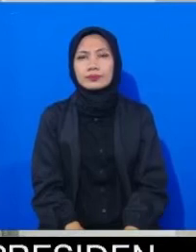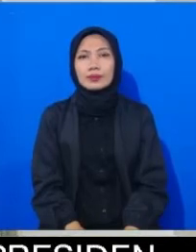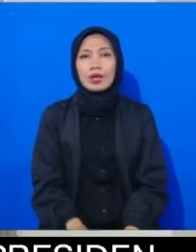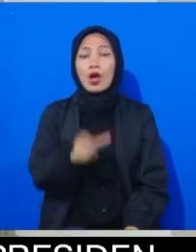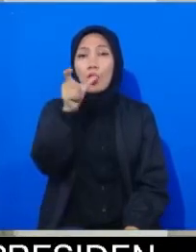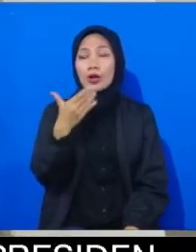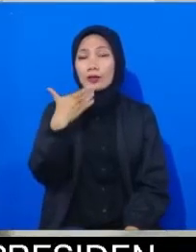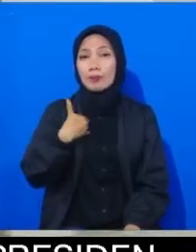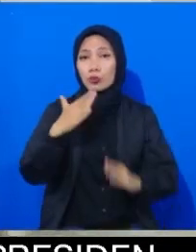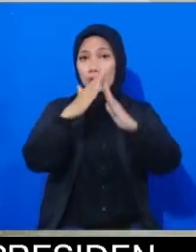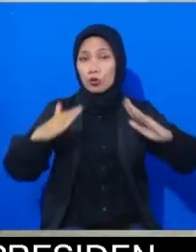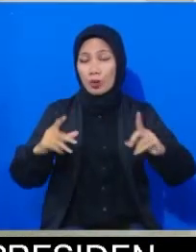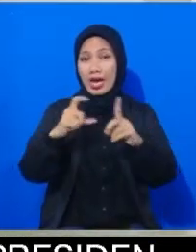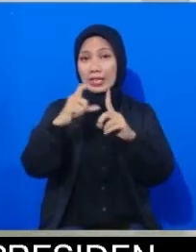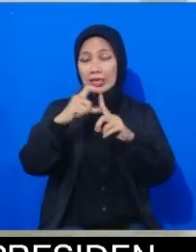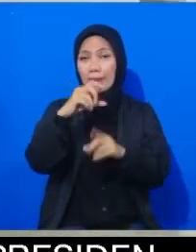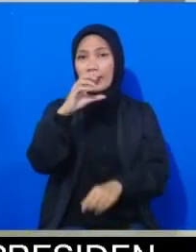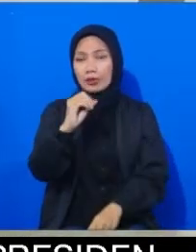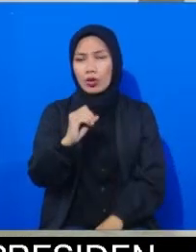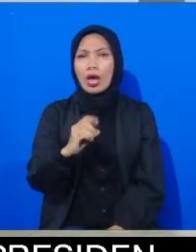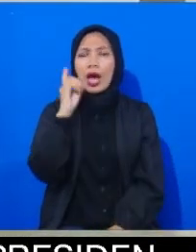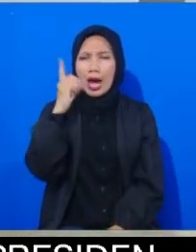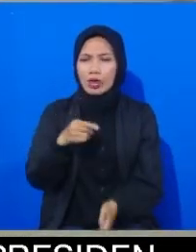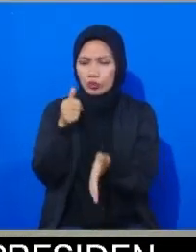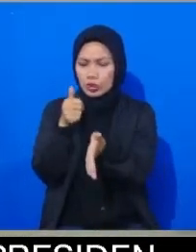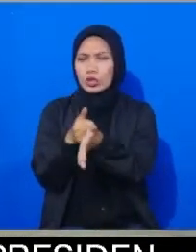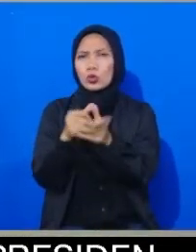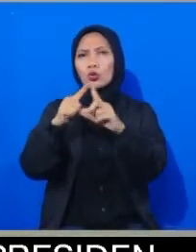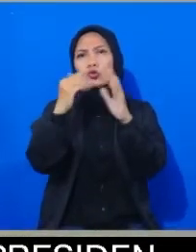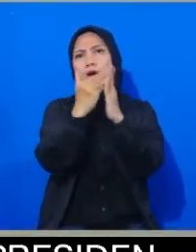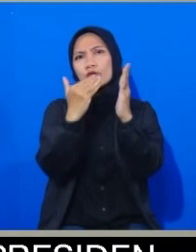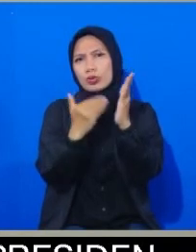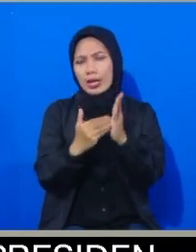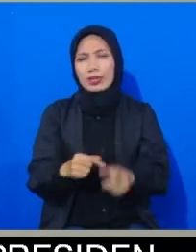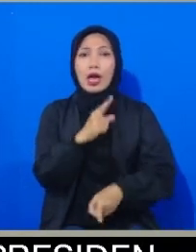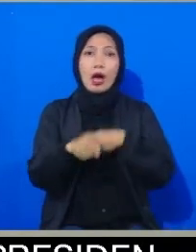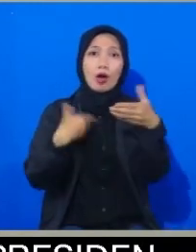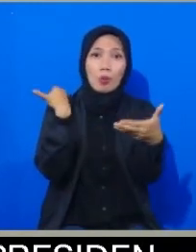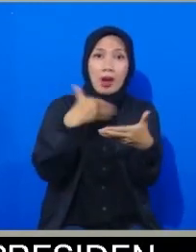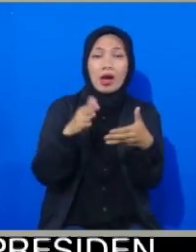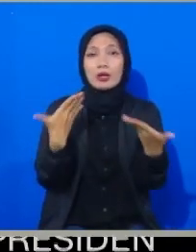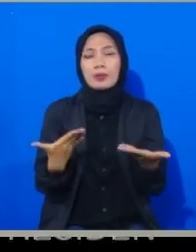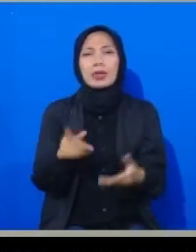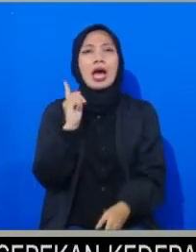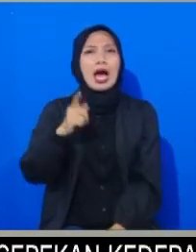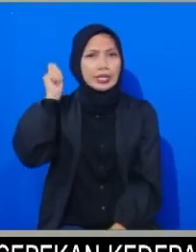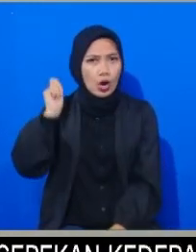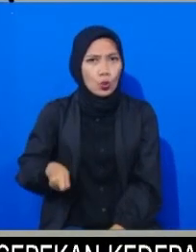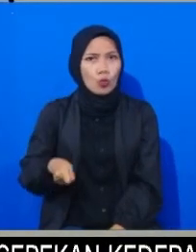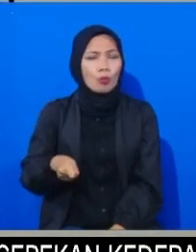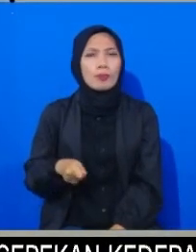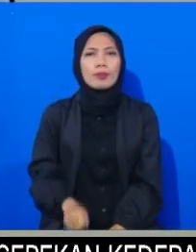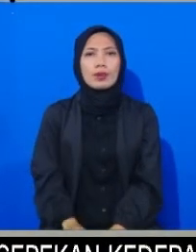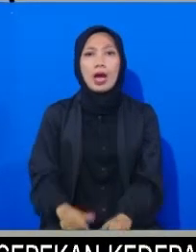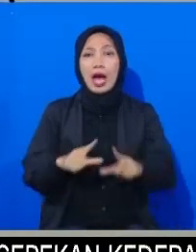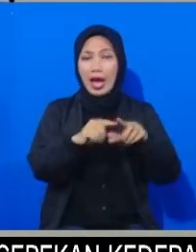pembiayaan rumah DP 0 diharapkan tidak abai terhadap aturan yang telah disepakati. Pelanggar aturan dapat dikenai sanksi administratif.